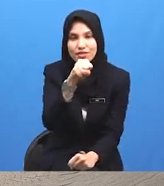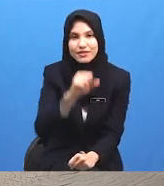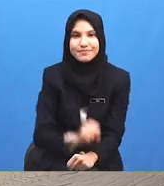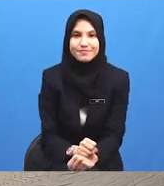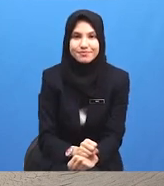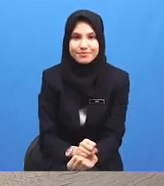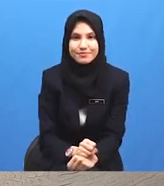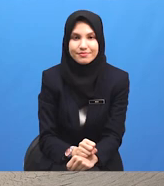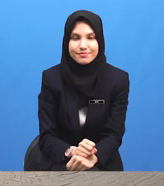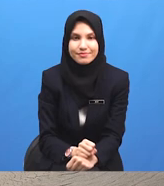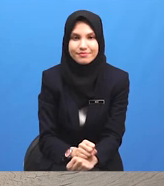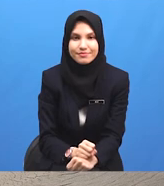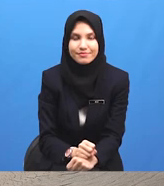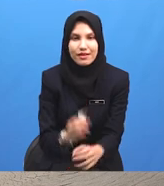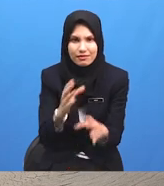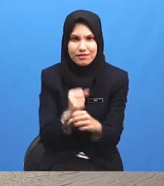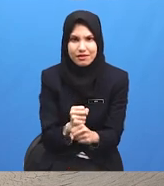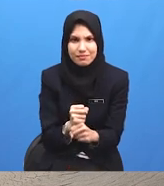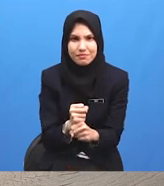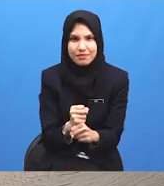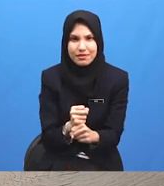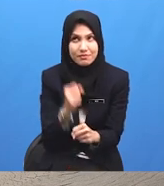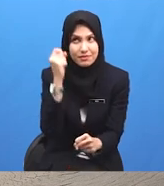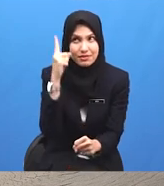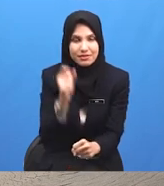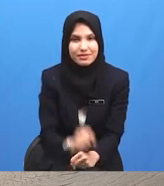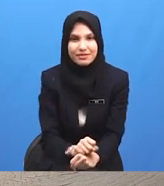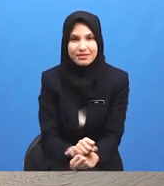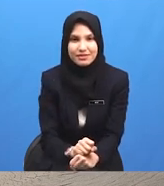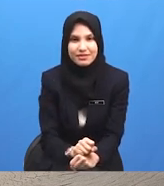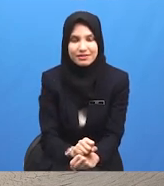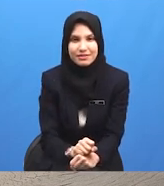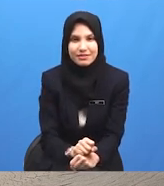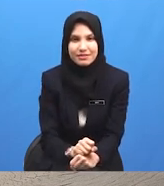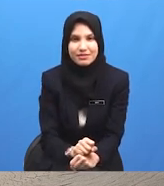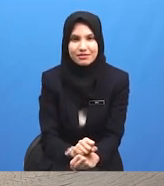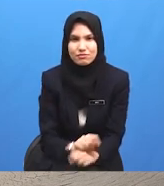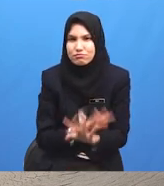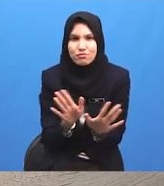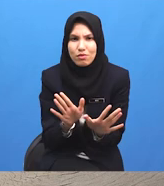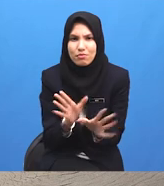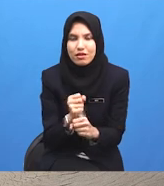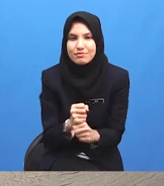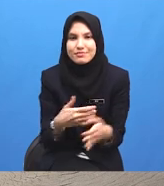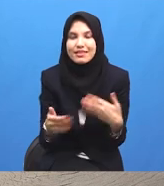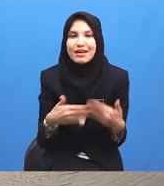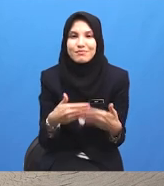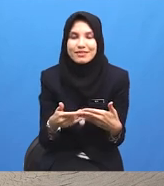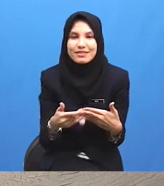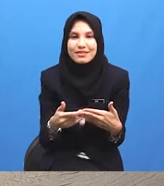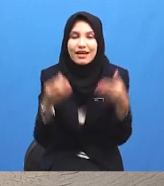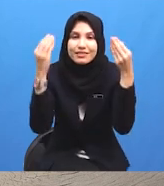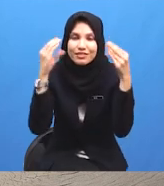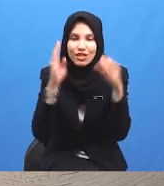Adakah murid dapat menjawab soalan ini? Tak dapat? Tak apa. Cikgu